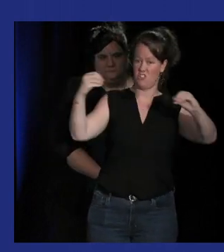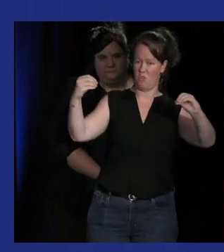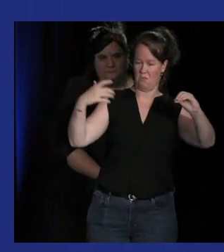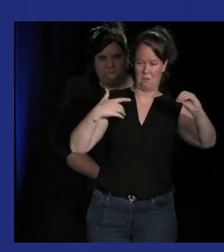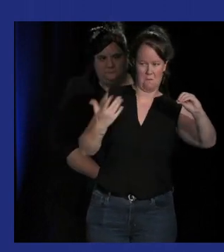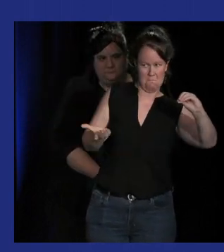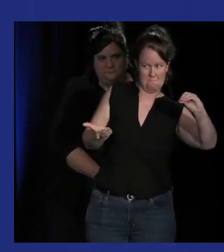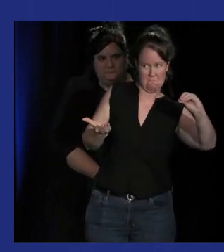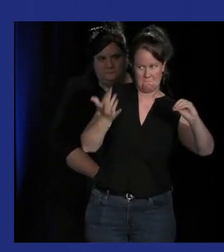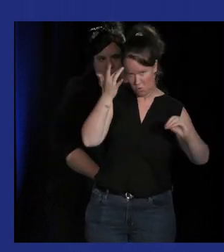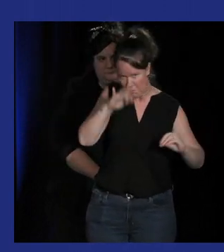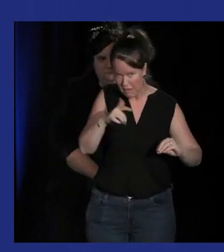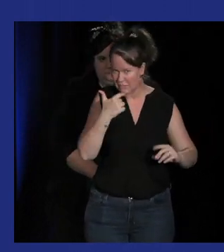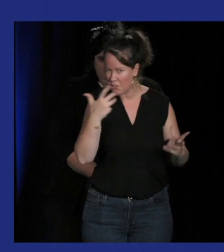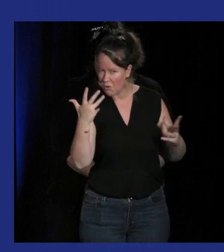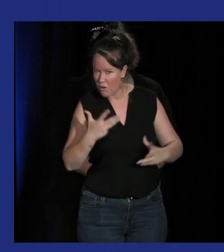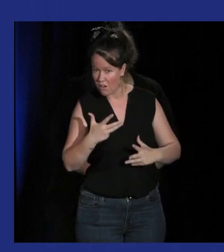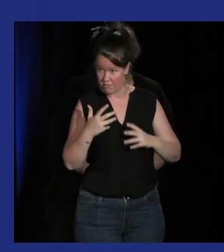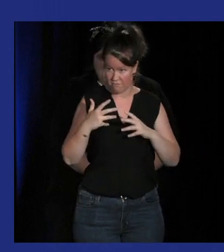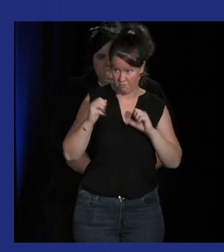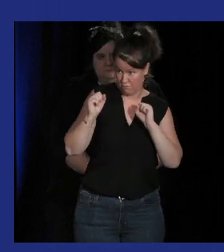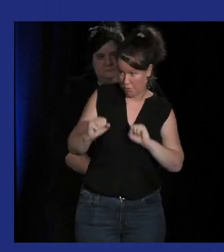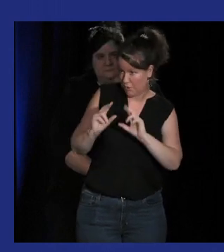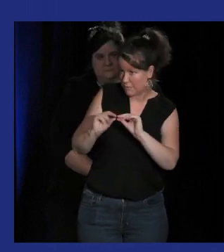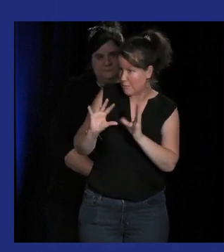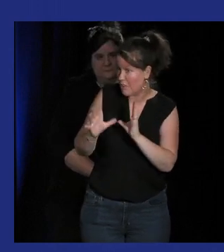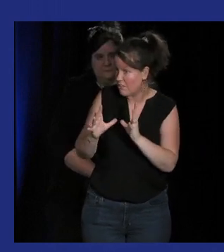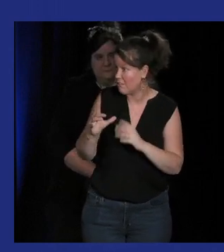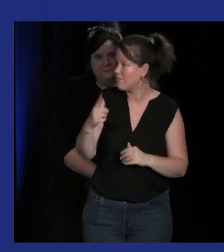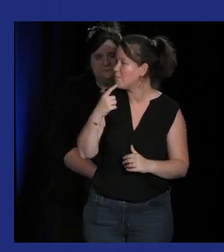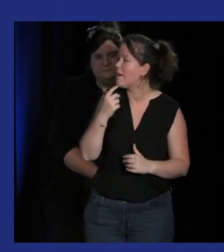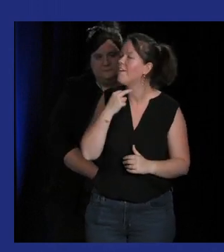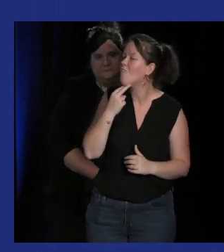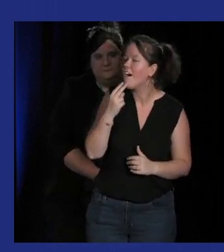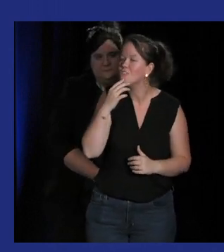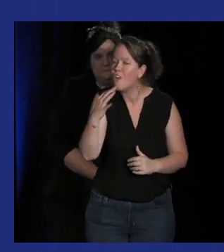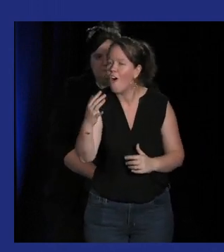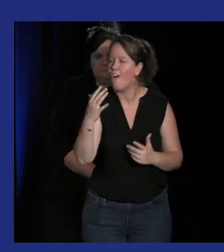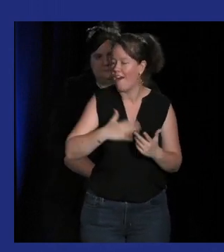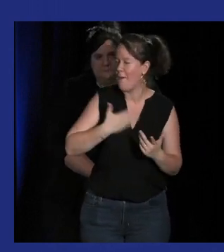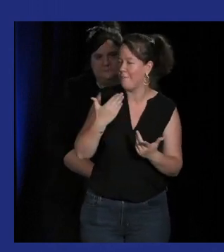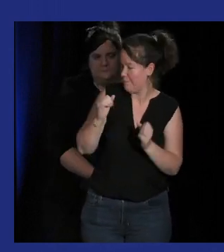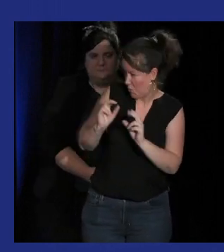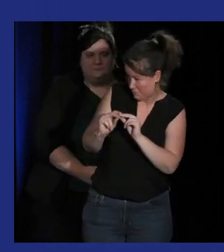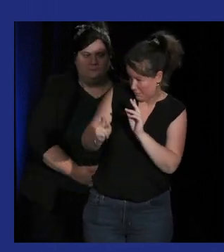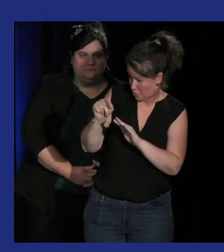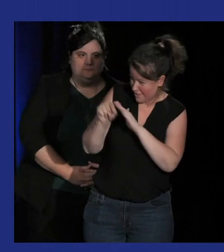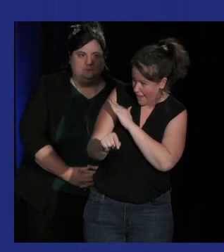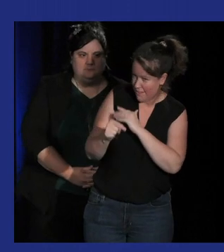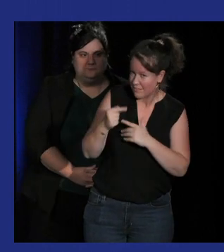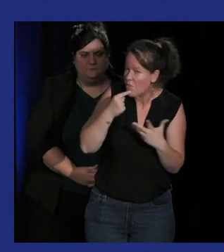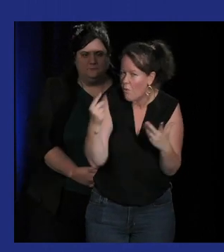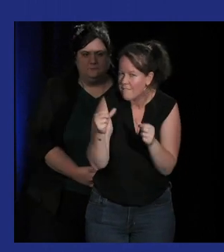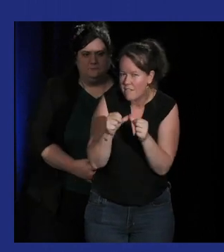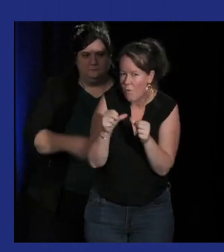un terme qu'on entend tous les jours donc tu vas commencer à nous parler vraiment de de ta passion pour la voix de manière générale mais est-ce que tu peux nous dire très